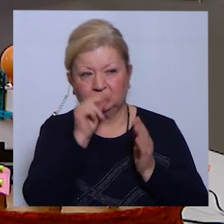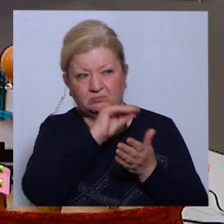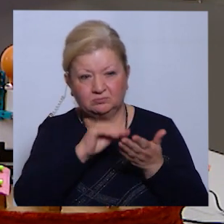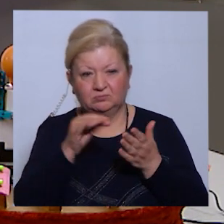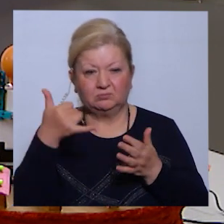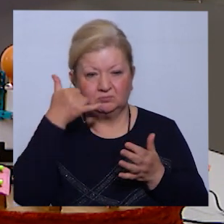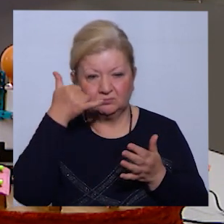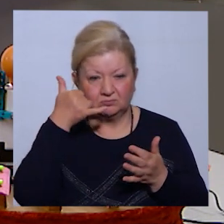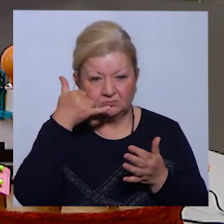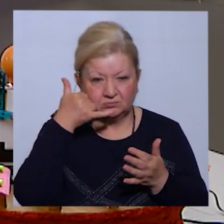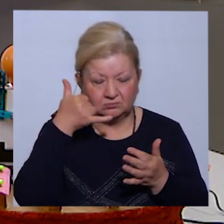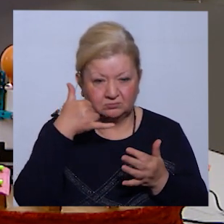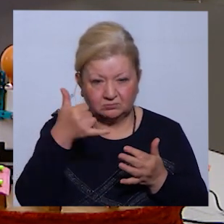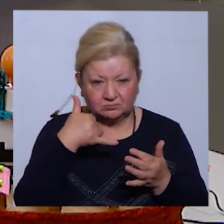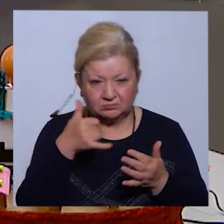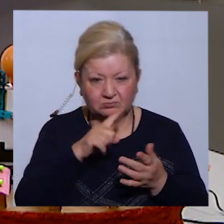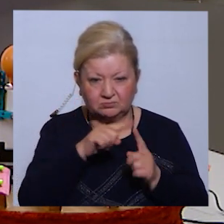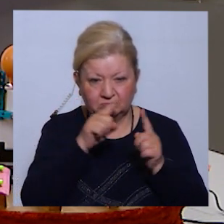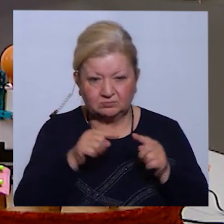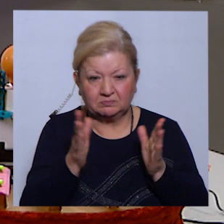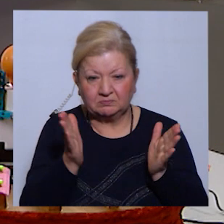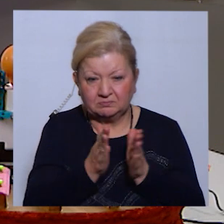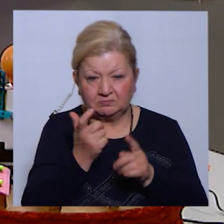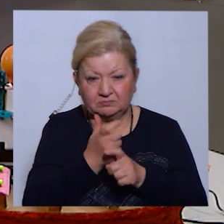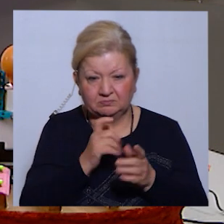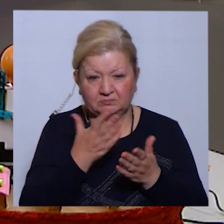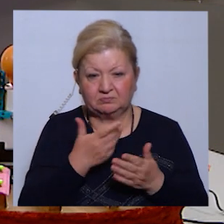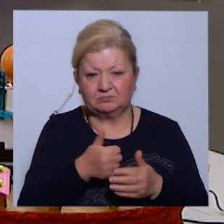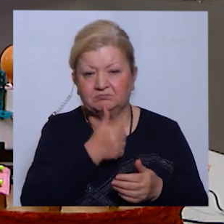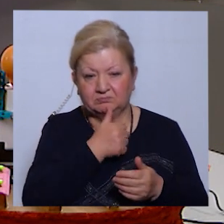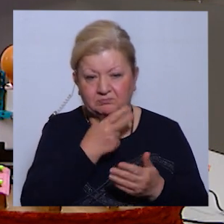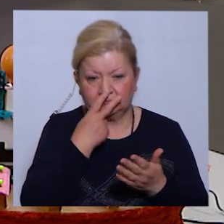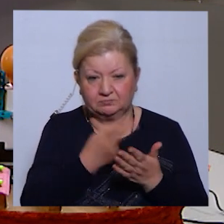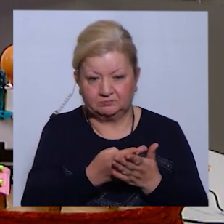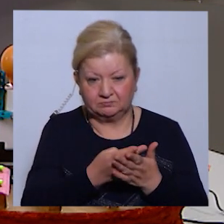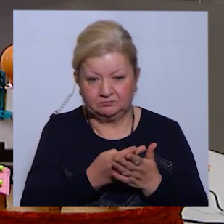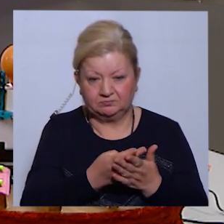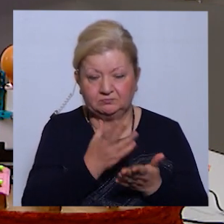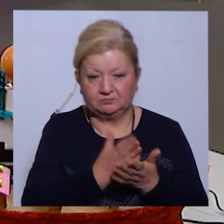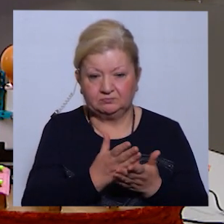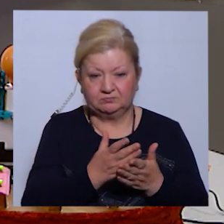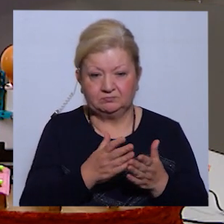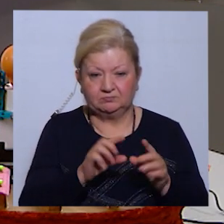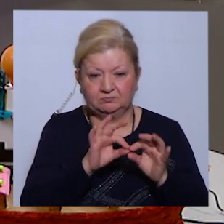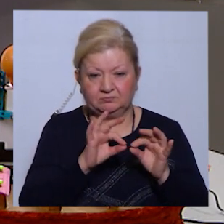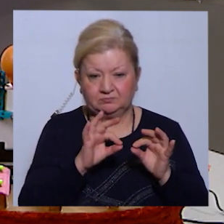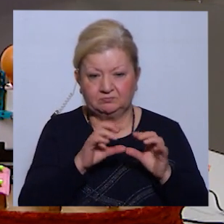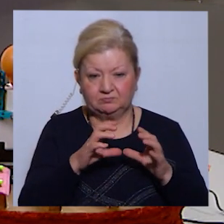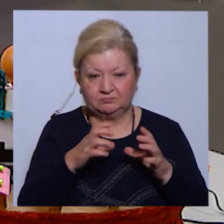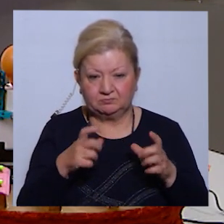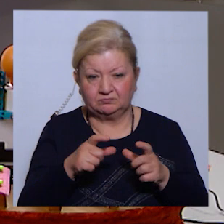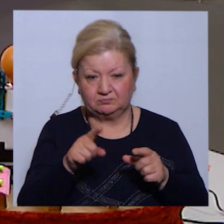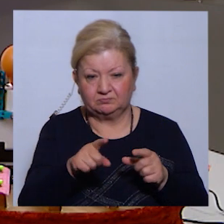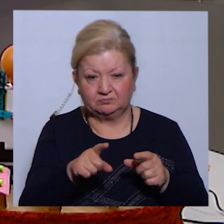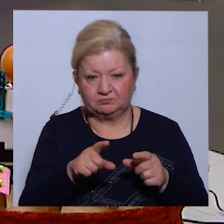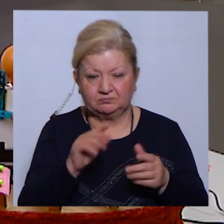მობილურ ტელეფონებს და ასეთი პატარა მაგალითი ვნახოთ. აი გვაქვს ქილები. შევეხოთ აბა